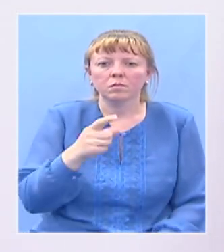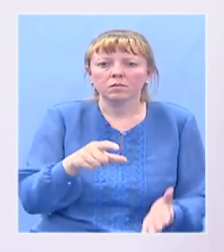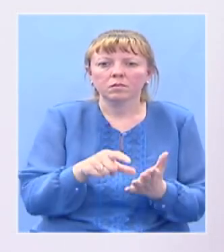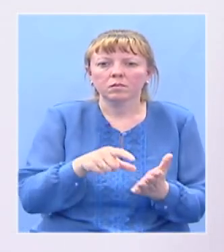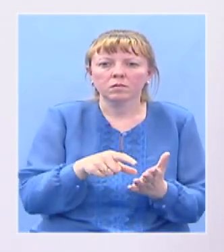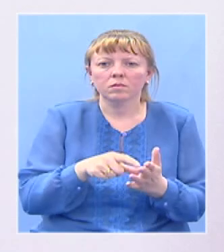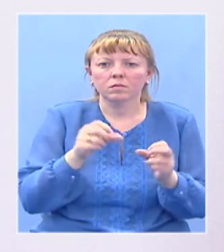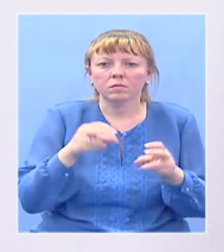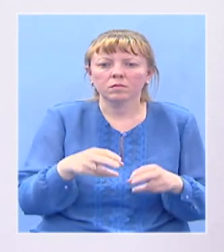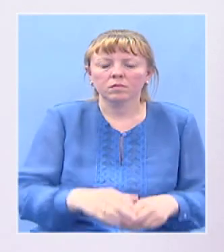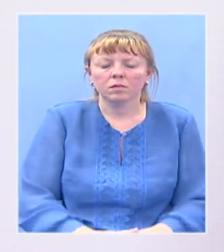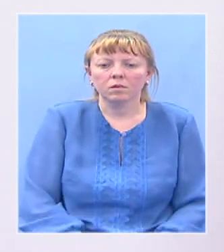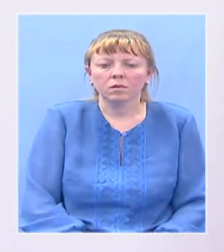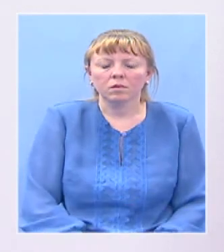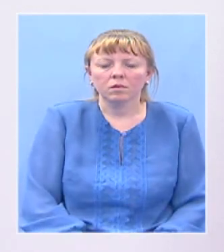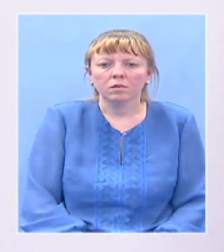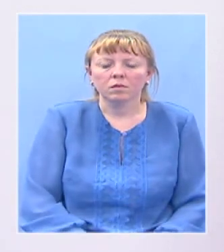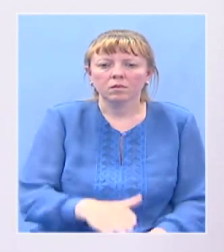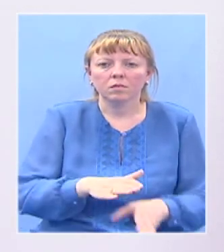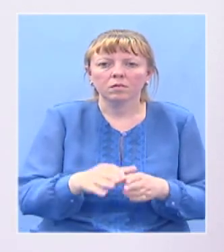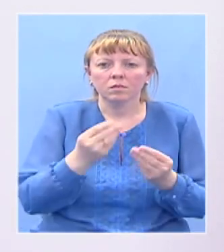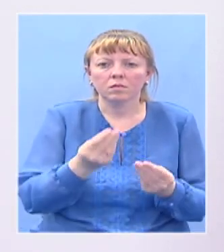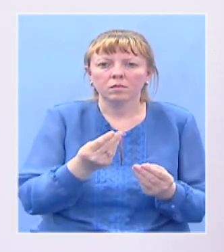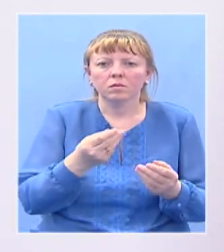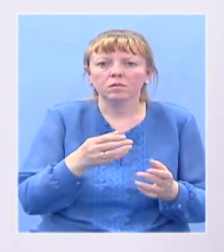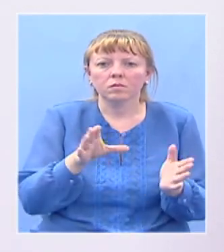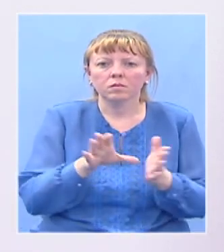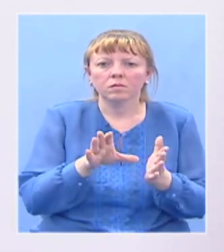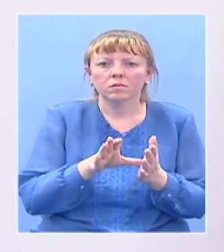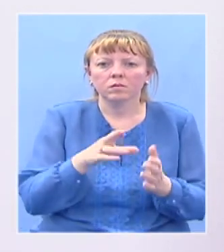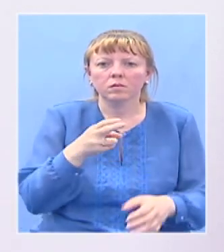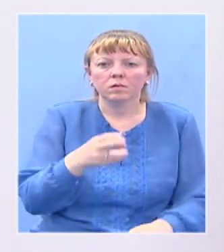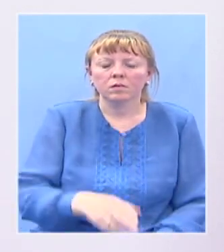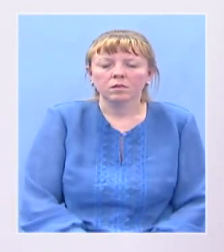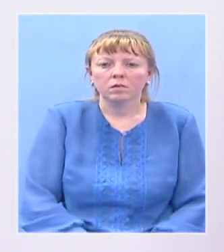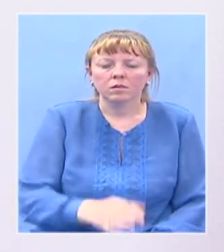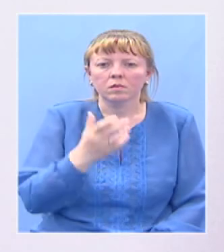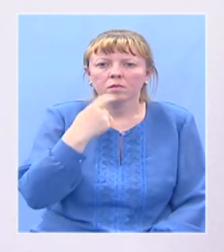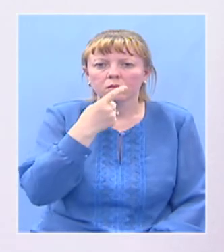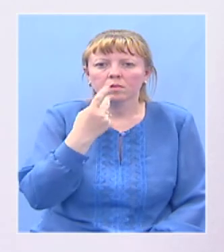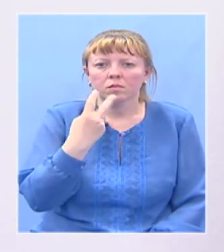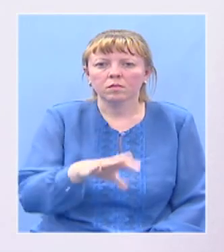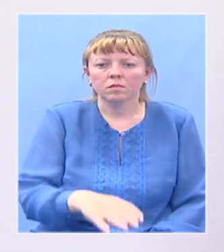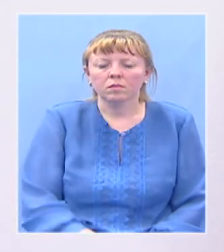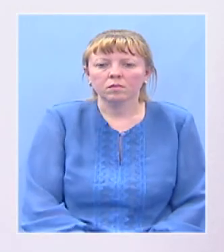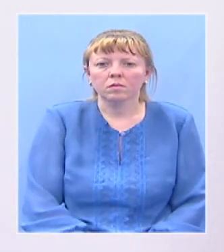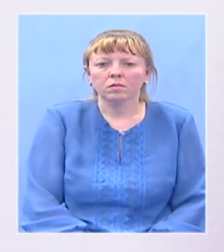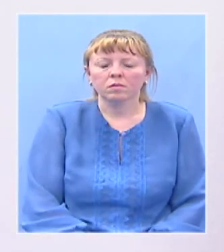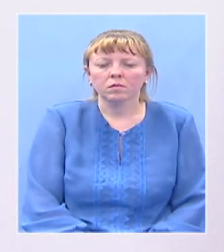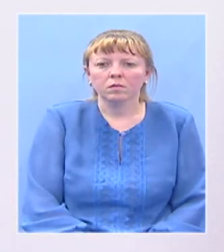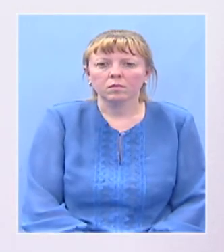класс опасности Они полностью получаются в электронном варианте не надо посещать госорган подаете в электронном